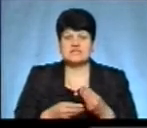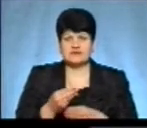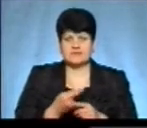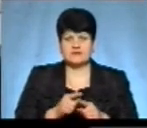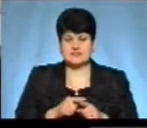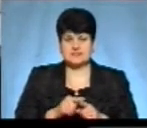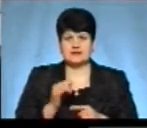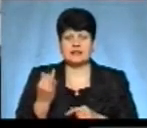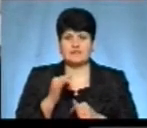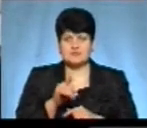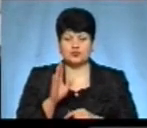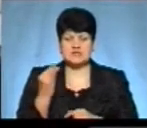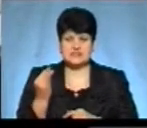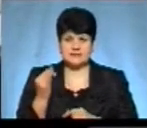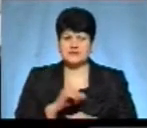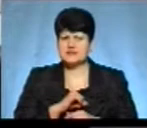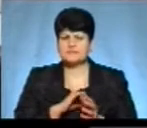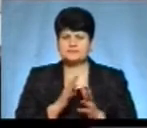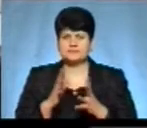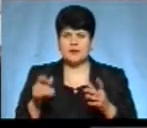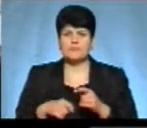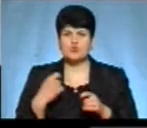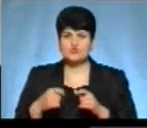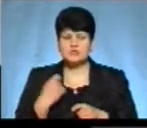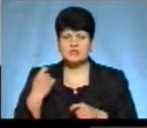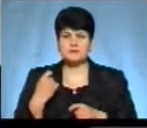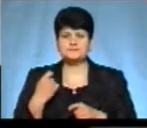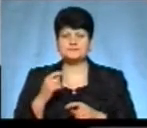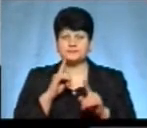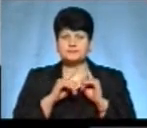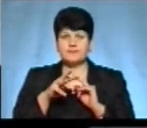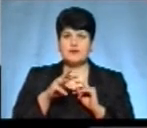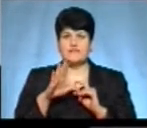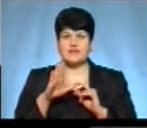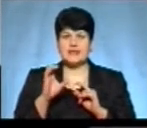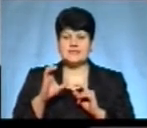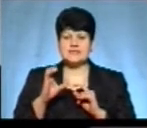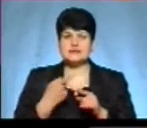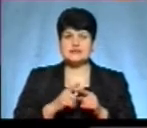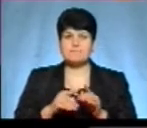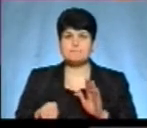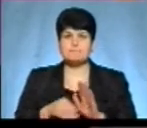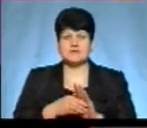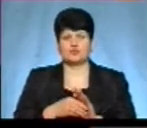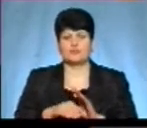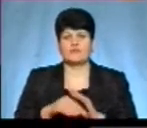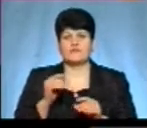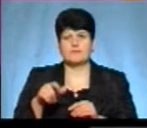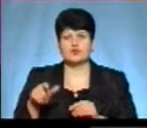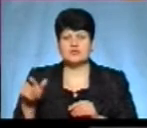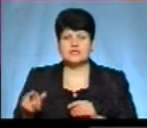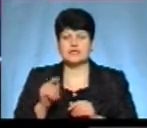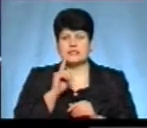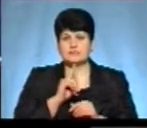для вас буде цікаво. Найпоширенішими порушеннями, зі слів радника МВС, залишаються підкуп виборців та видача виборчого бюлетеню за особу, яка